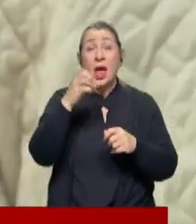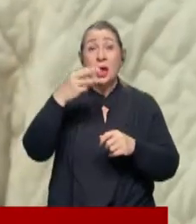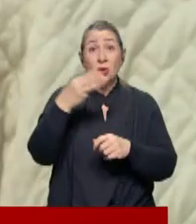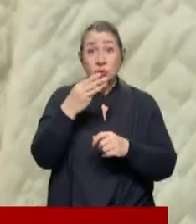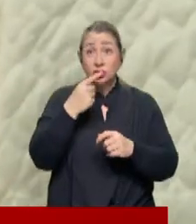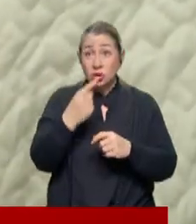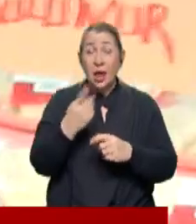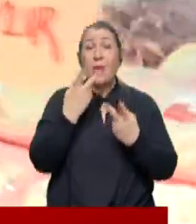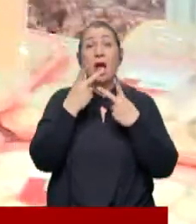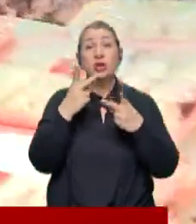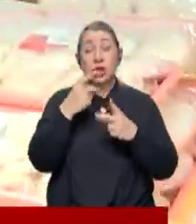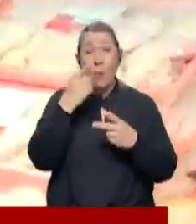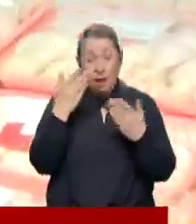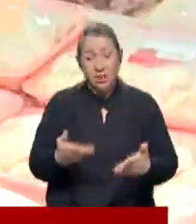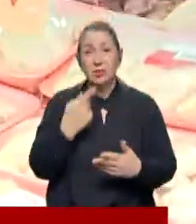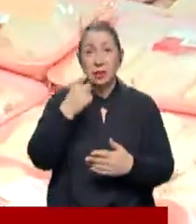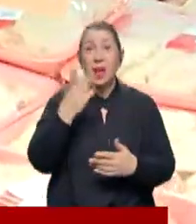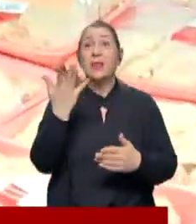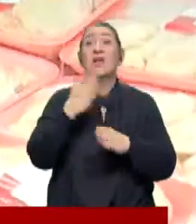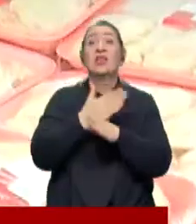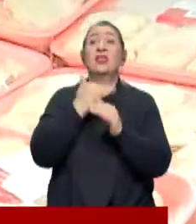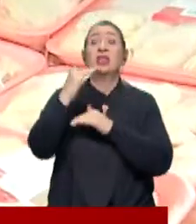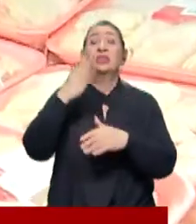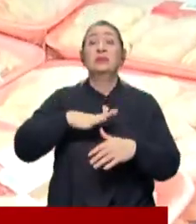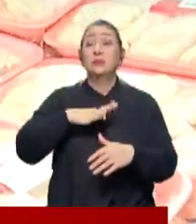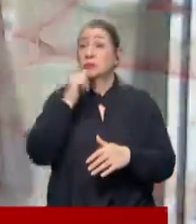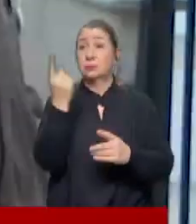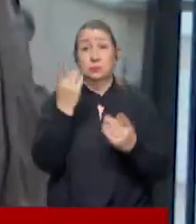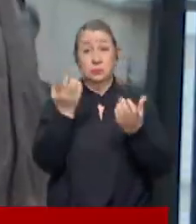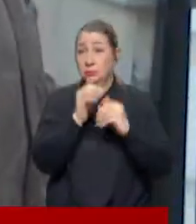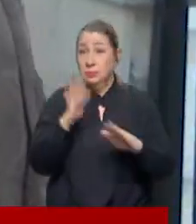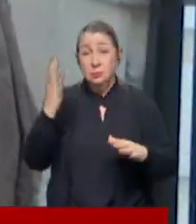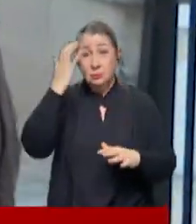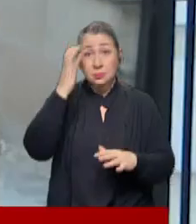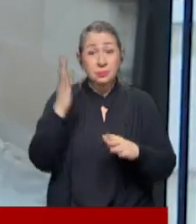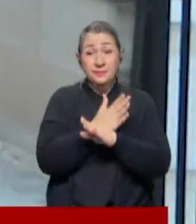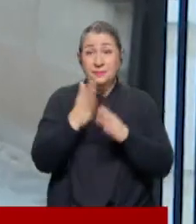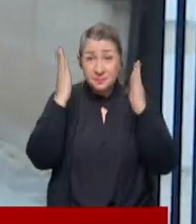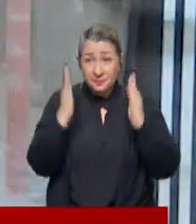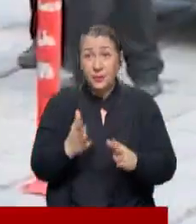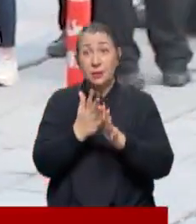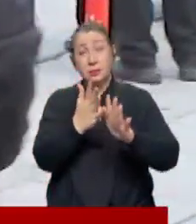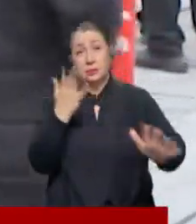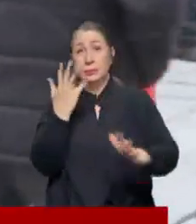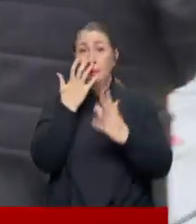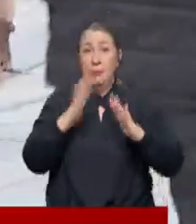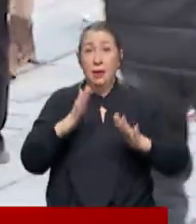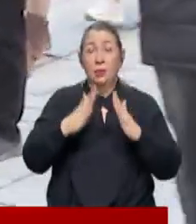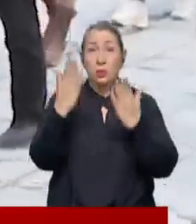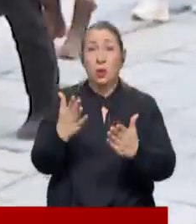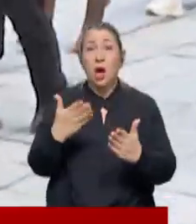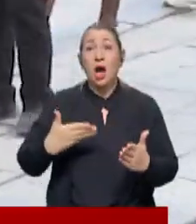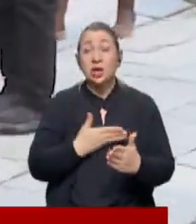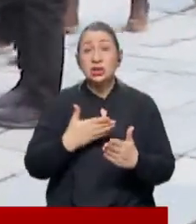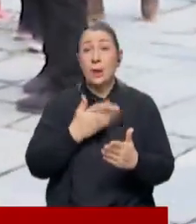hem itiraf dedi hem de vatandaş istediği hiçbir şeyi alamıyor. En temel ürünler için dahi kuyruklarda bekliyor.